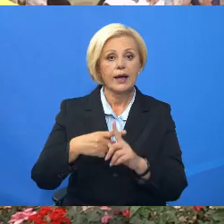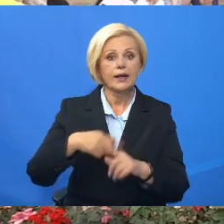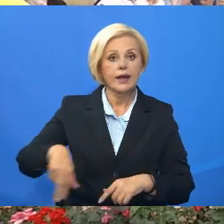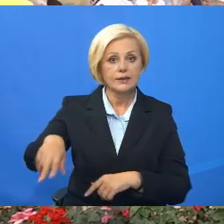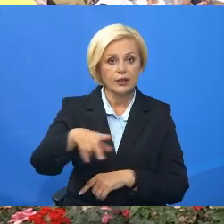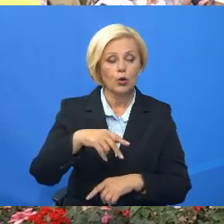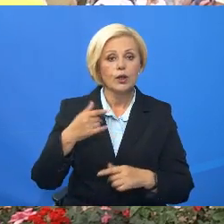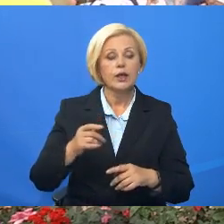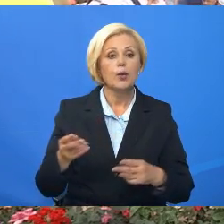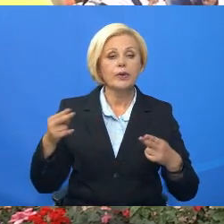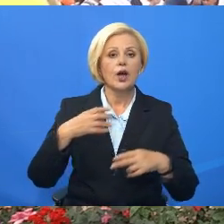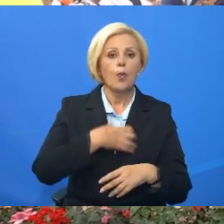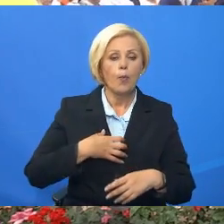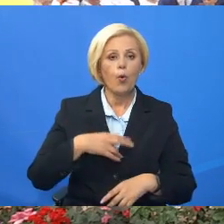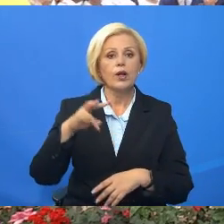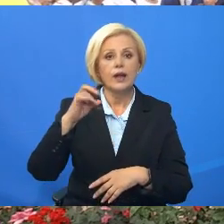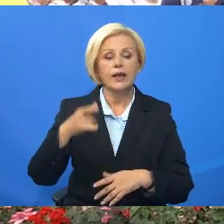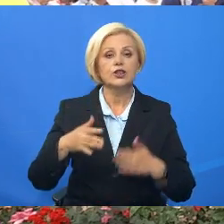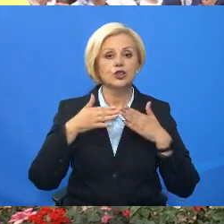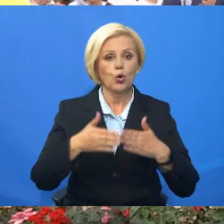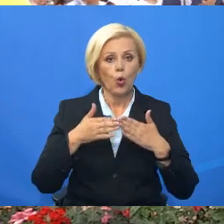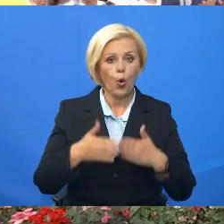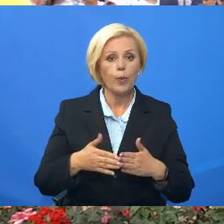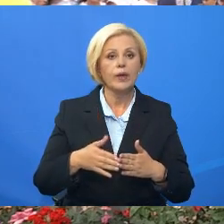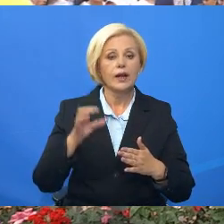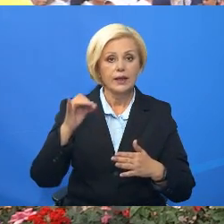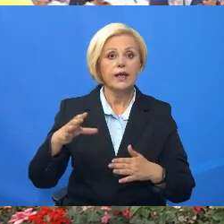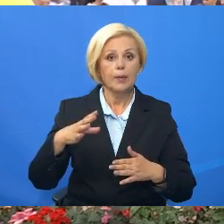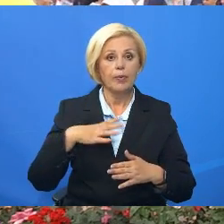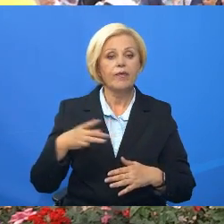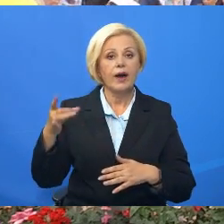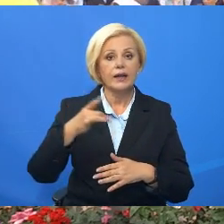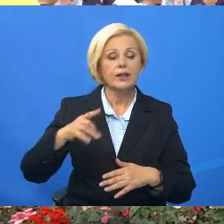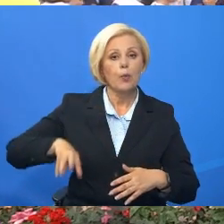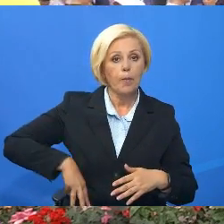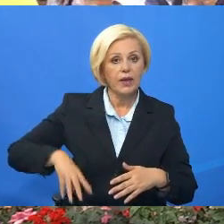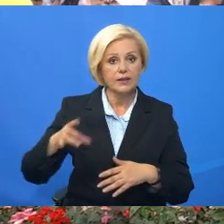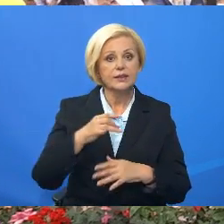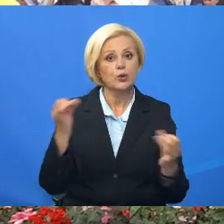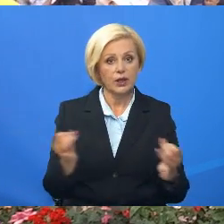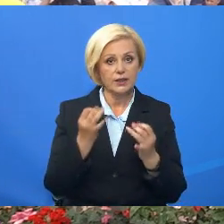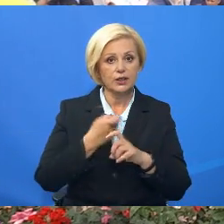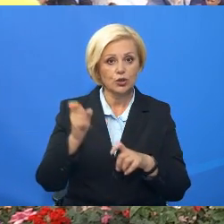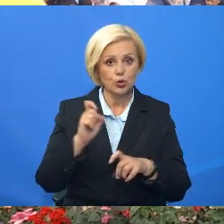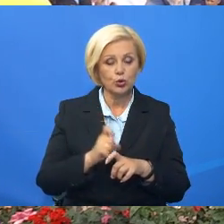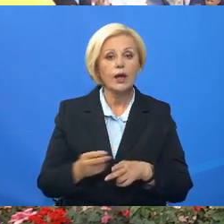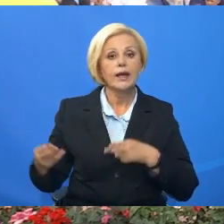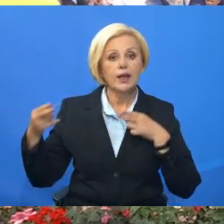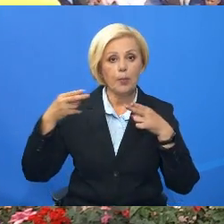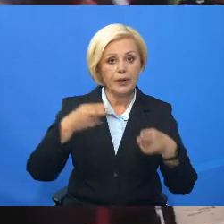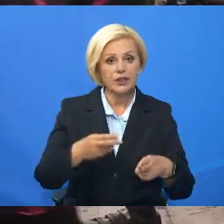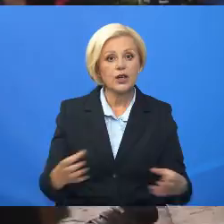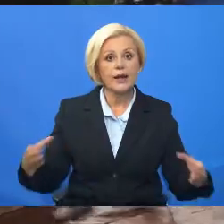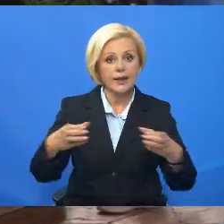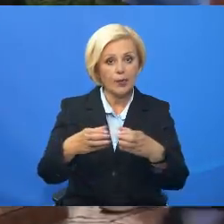приезжают люди из Мозыря, из Лельчиц, из Гомеля, и даже бывает из района Сминского, с районом интересуются очень. Вот, и приезжают, и объединяют,